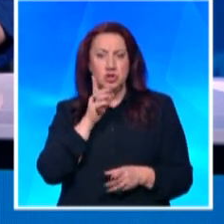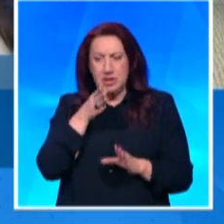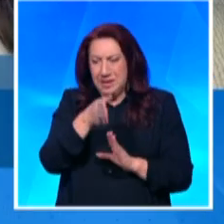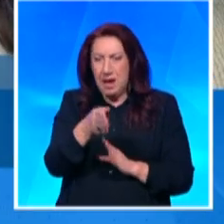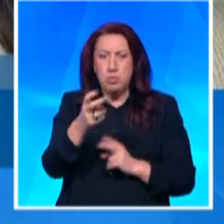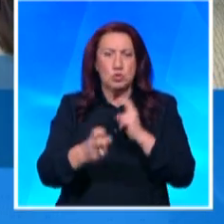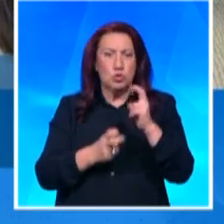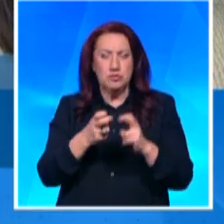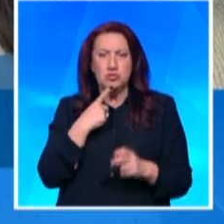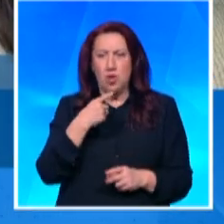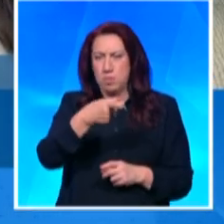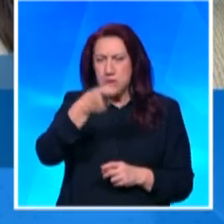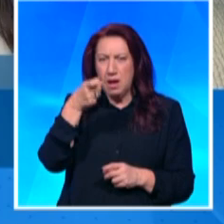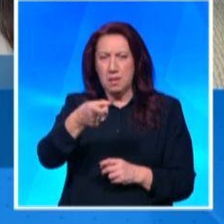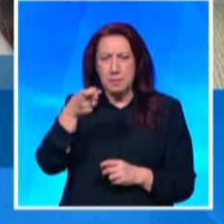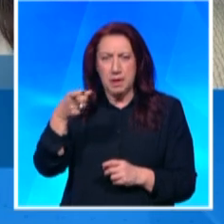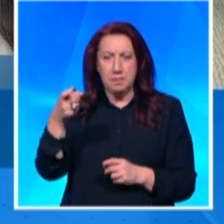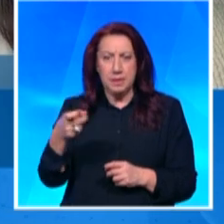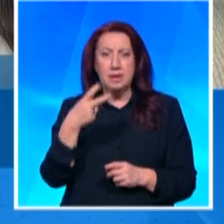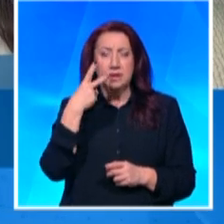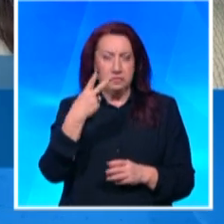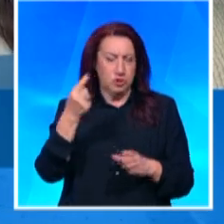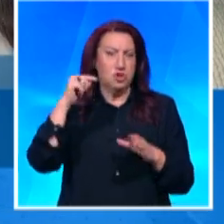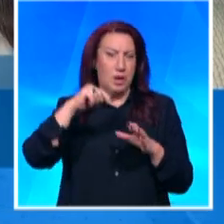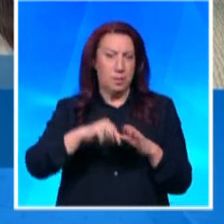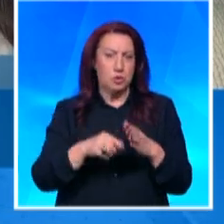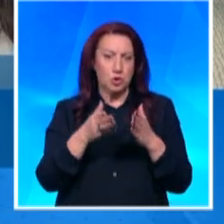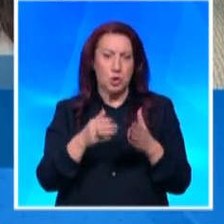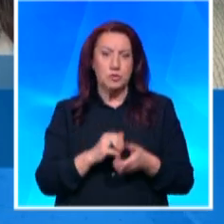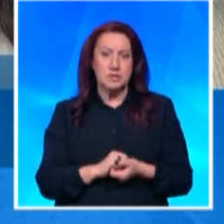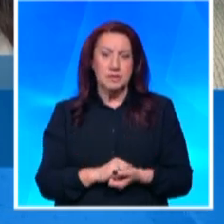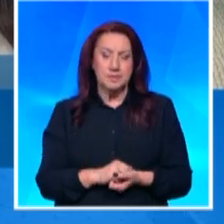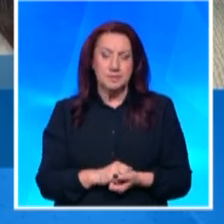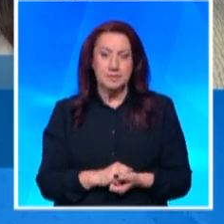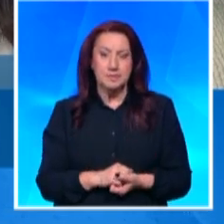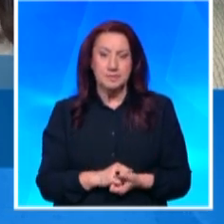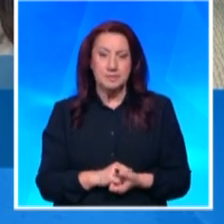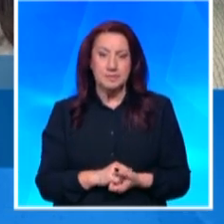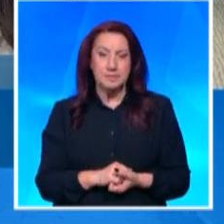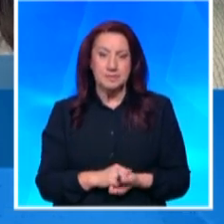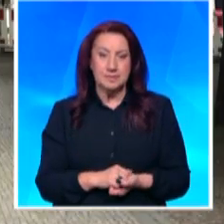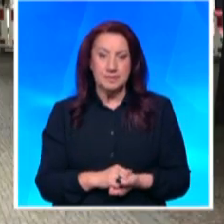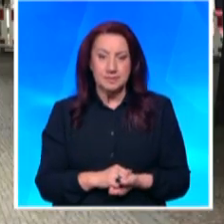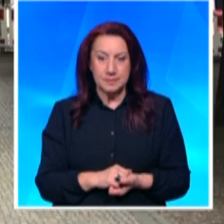С подробностите включваме нашия кореспондент в Федералната република Михайла Златкова.